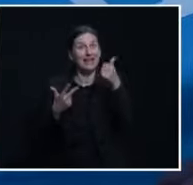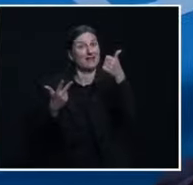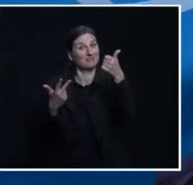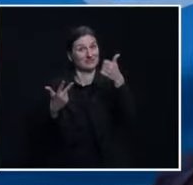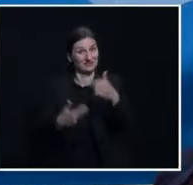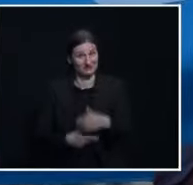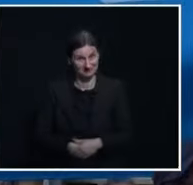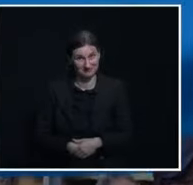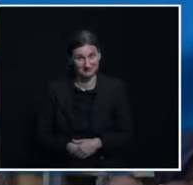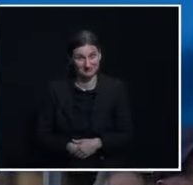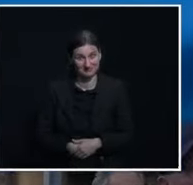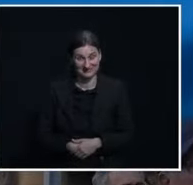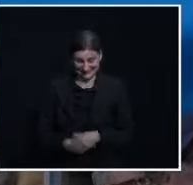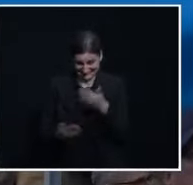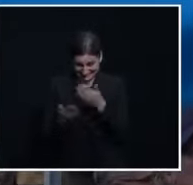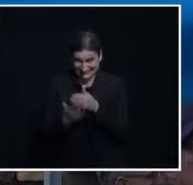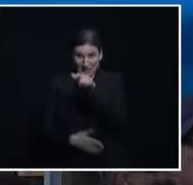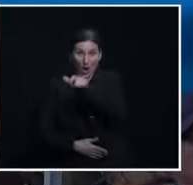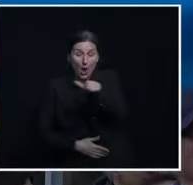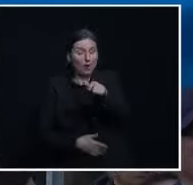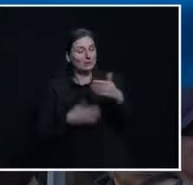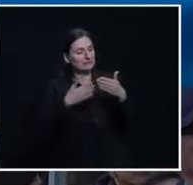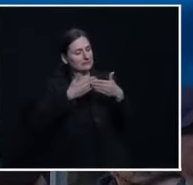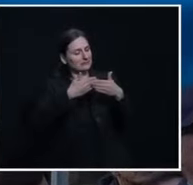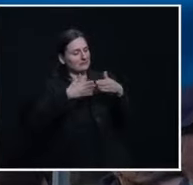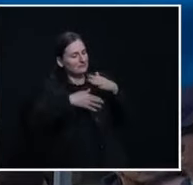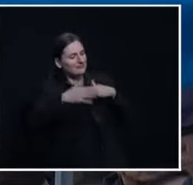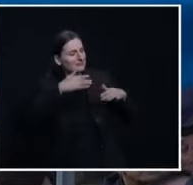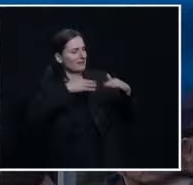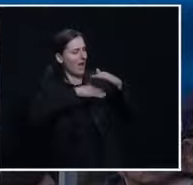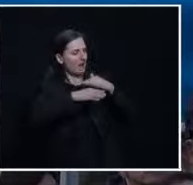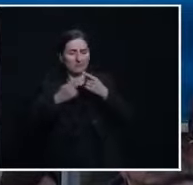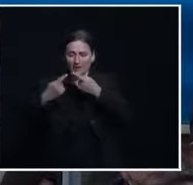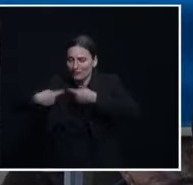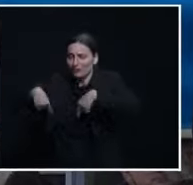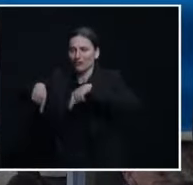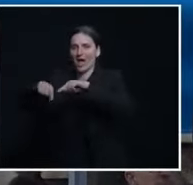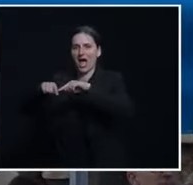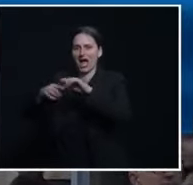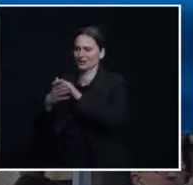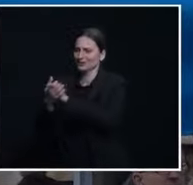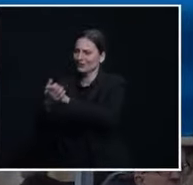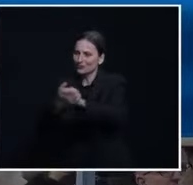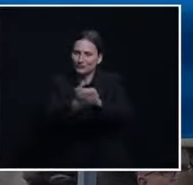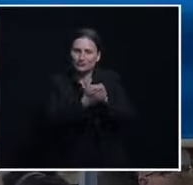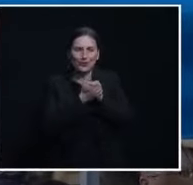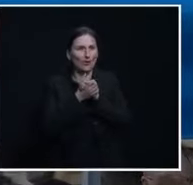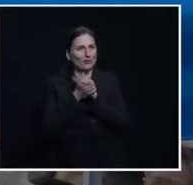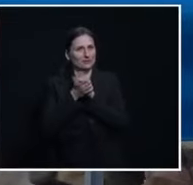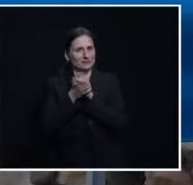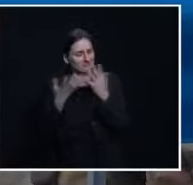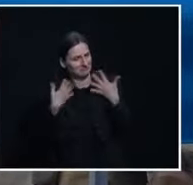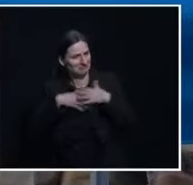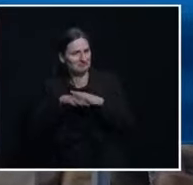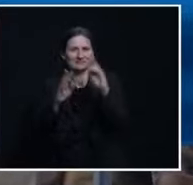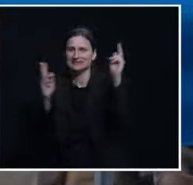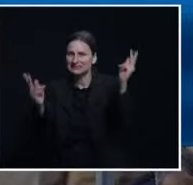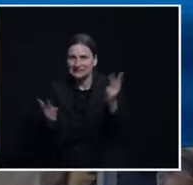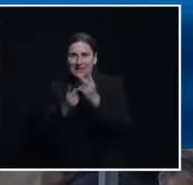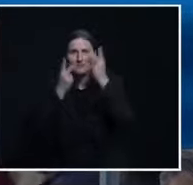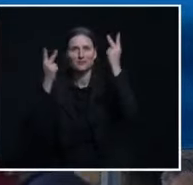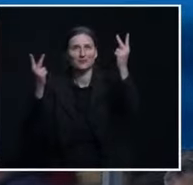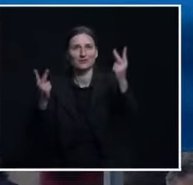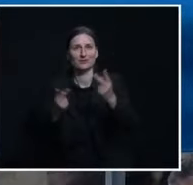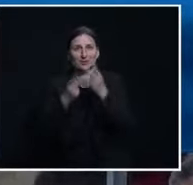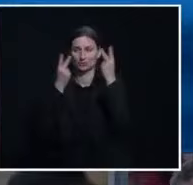Münchner. Sie waren in ihrer Nachbarschaft, in den Vereinen, in den Freundeskreisen integriert und sie